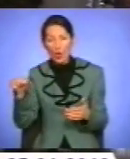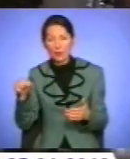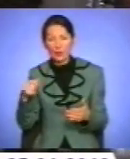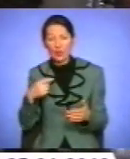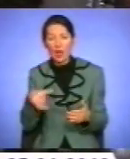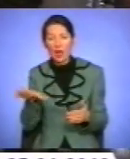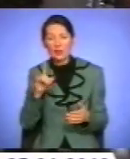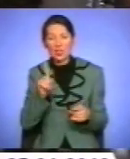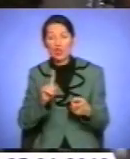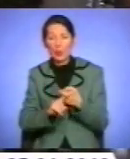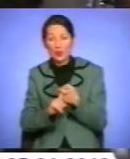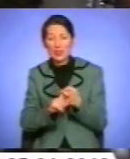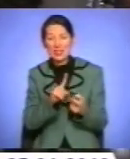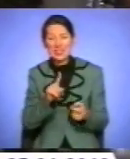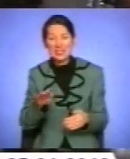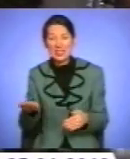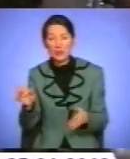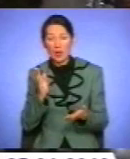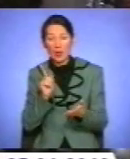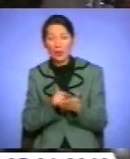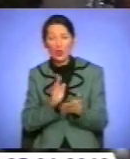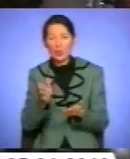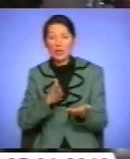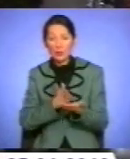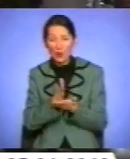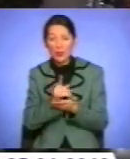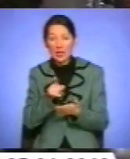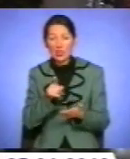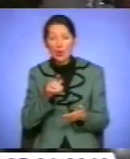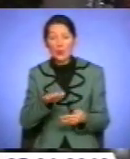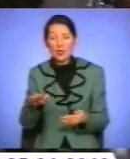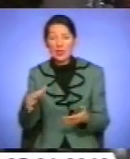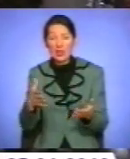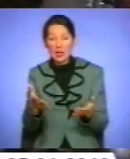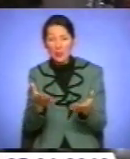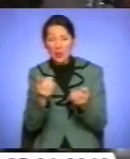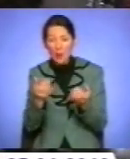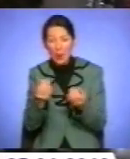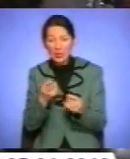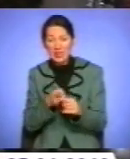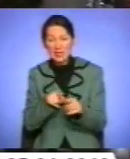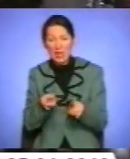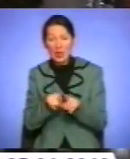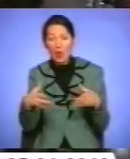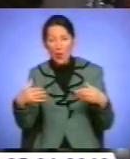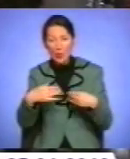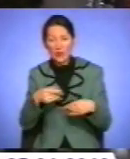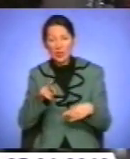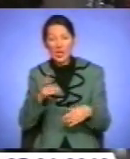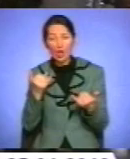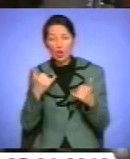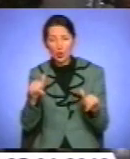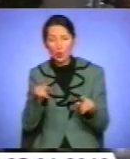все, що пов'язано з дітьми, повинно бути спрямовано конкретно на те, щоб вони сприймали це як чудо. Особливо, коли це стосується дітей,